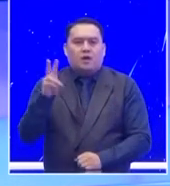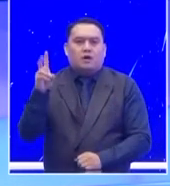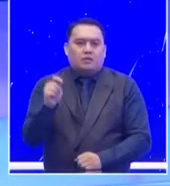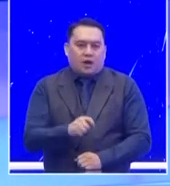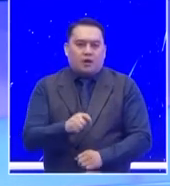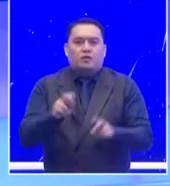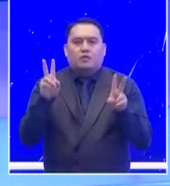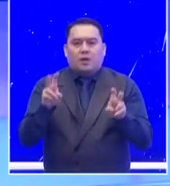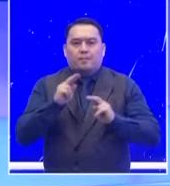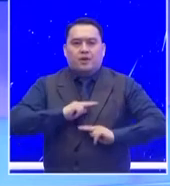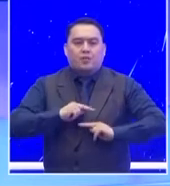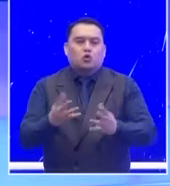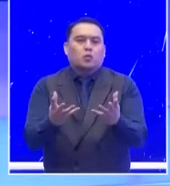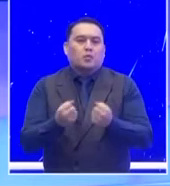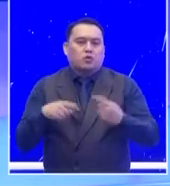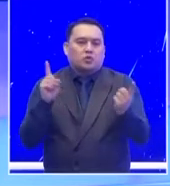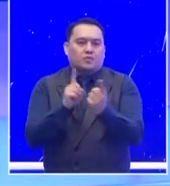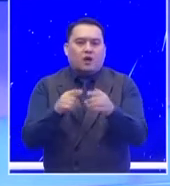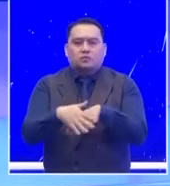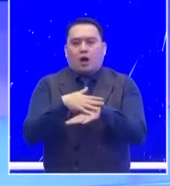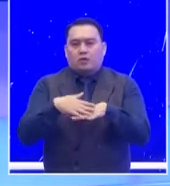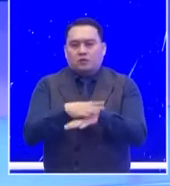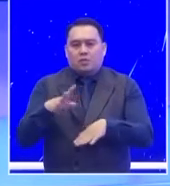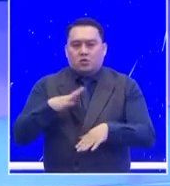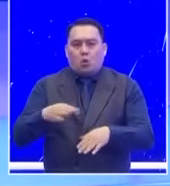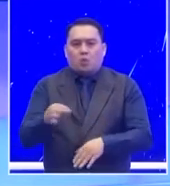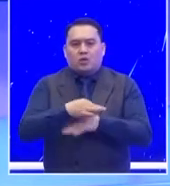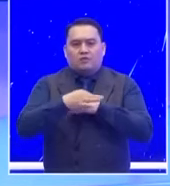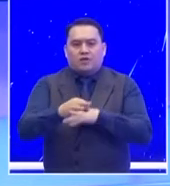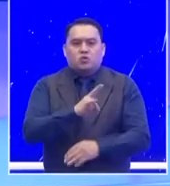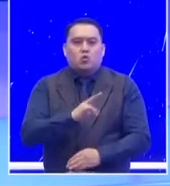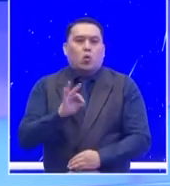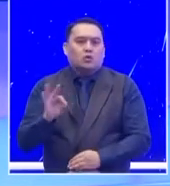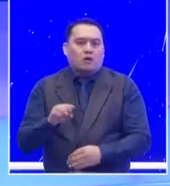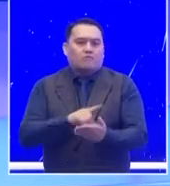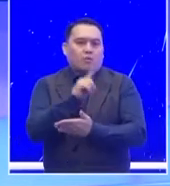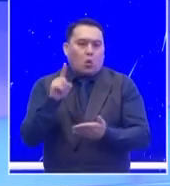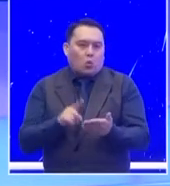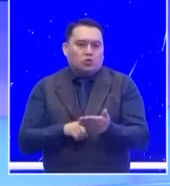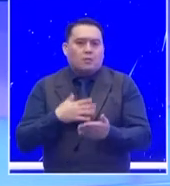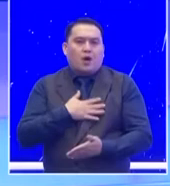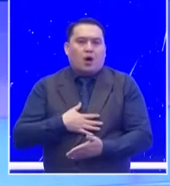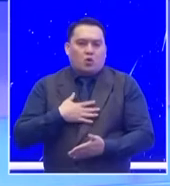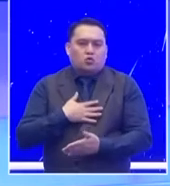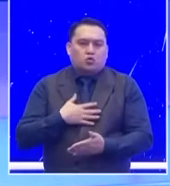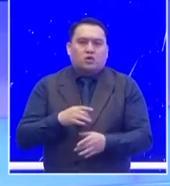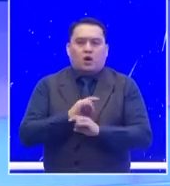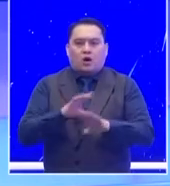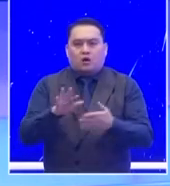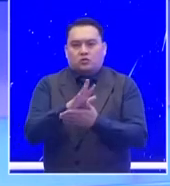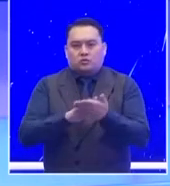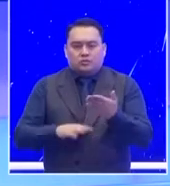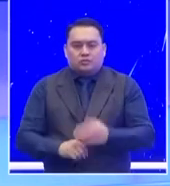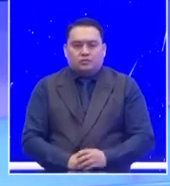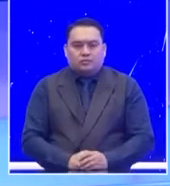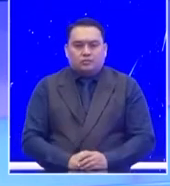она провела прием граждан. Встреча с населением прошла в стенах областного филиала партии Нур Отан. Какие вопросы беспокоят жителей ЖИЦУ,